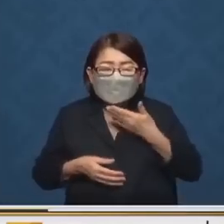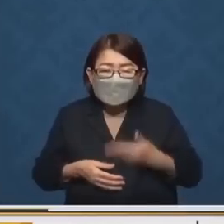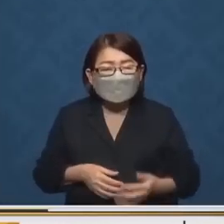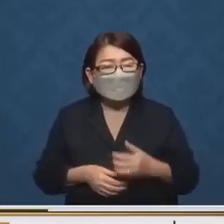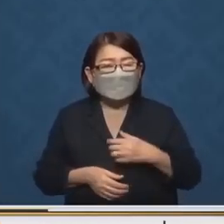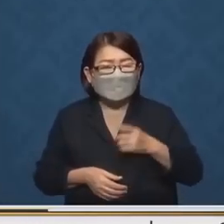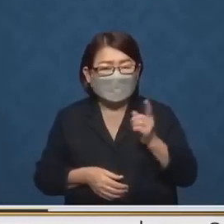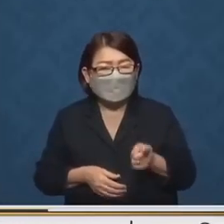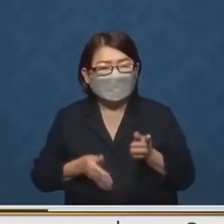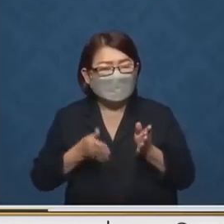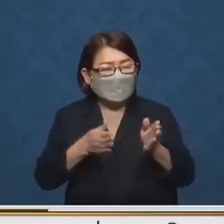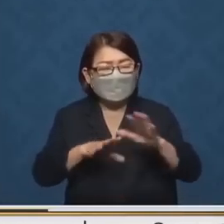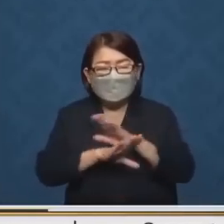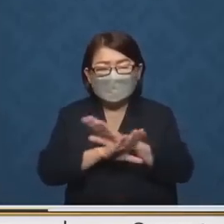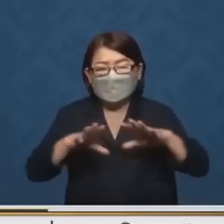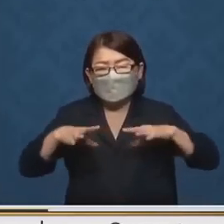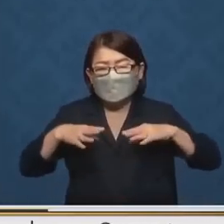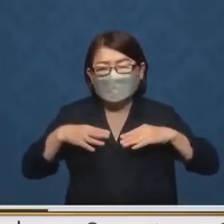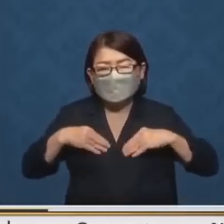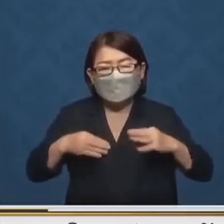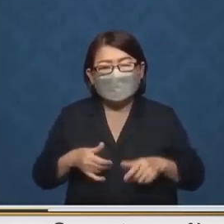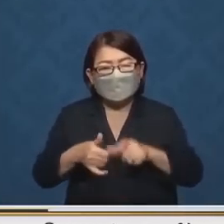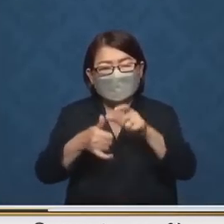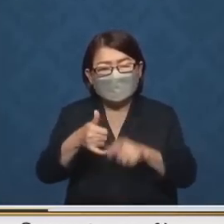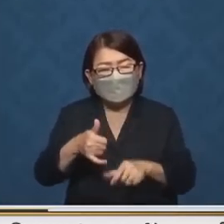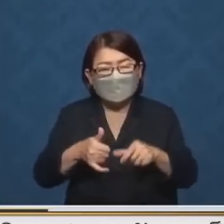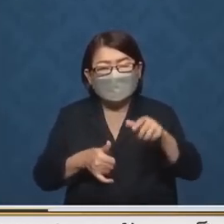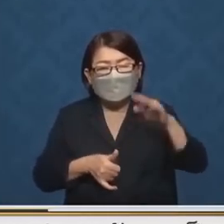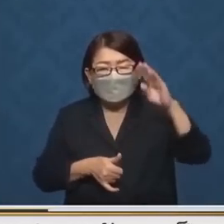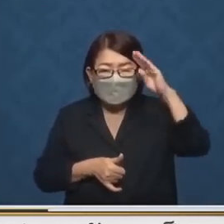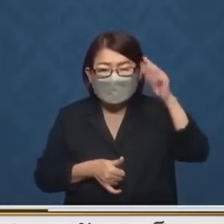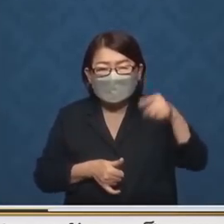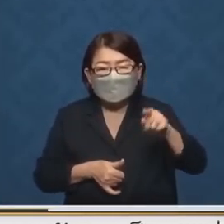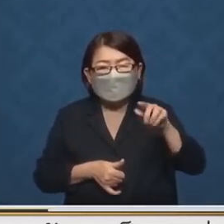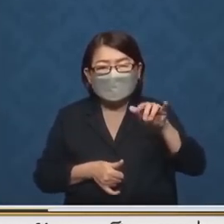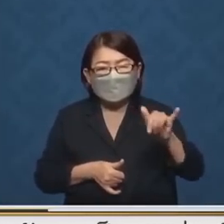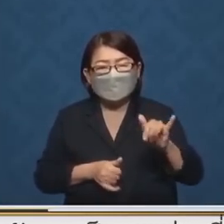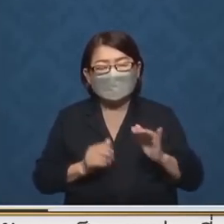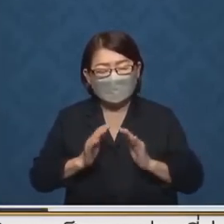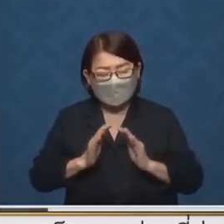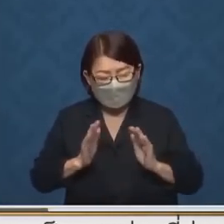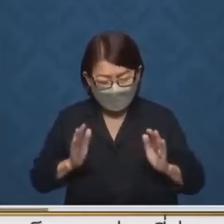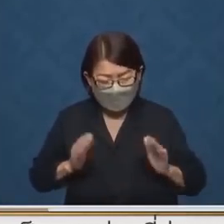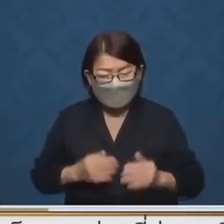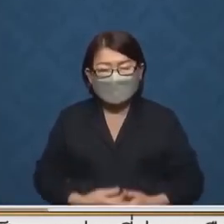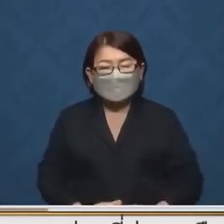วางใจผลเอกประยุติจันโอชาครับกลาบขบคณครั สมทานครับ